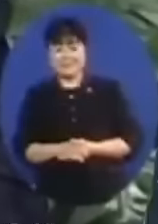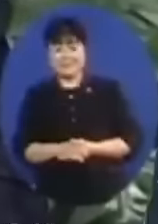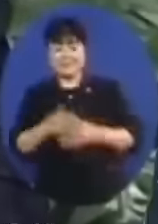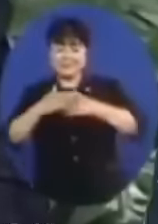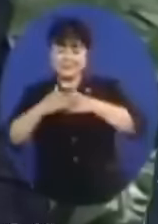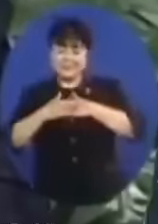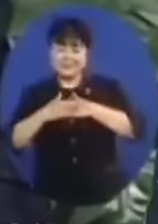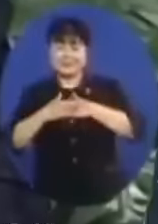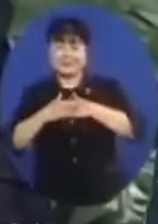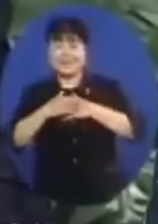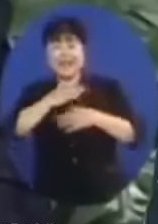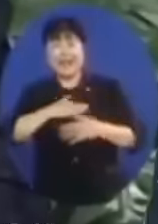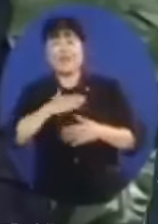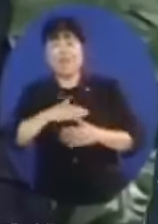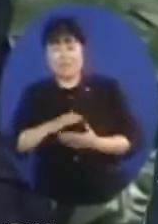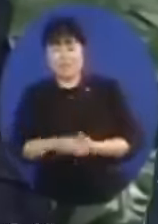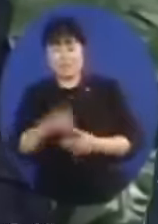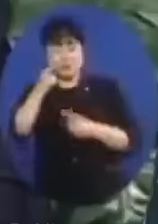저는 그거를 알고